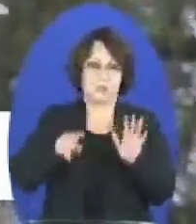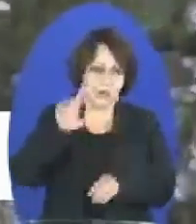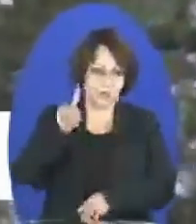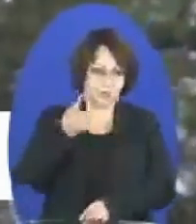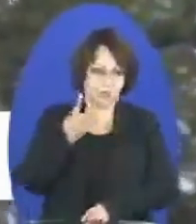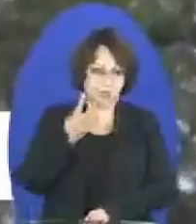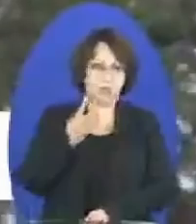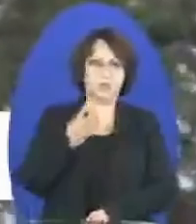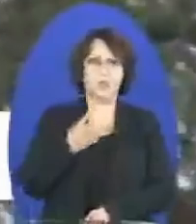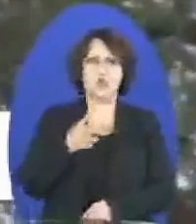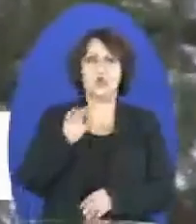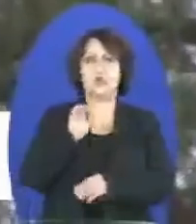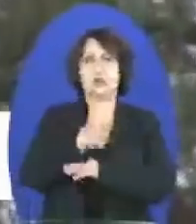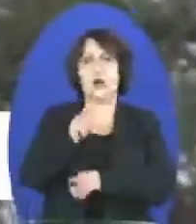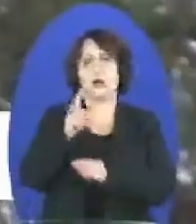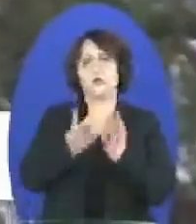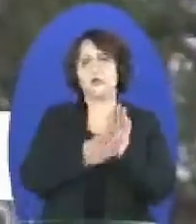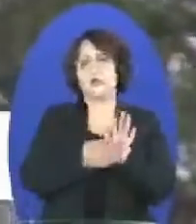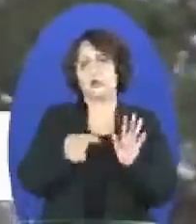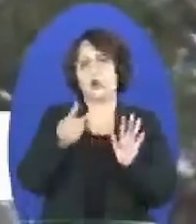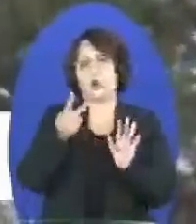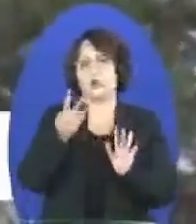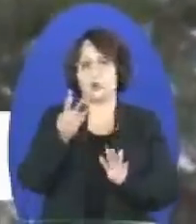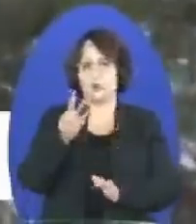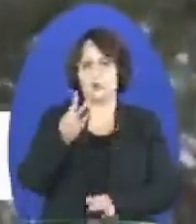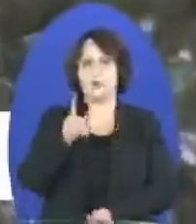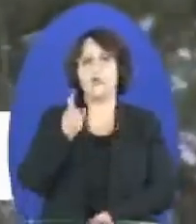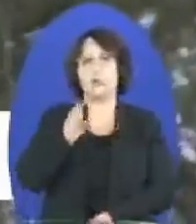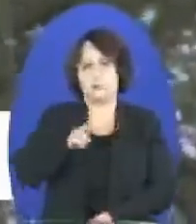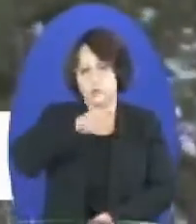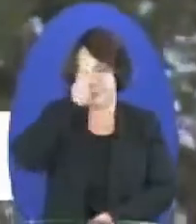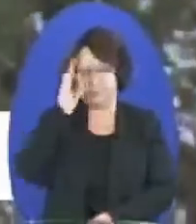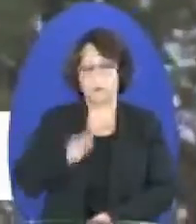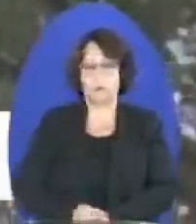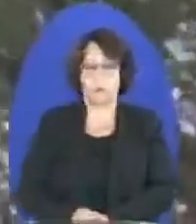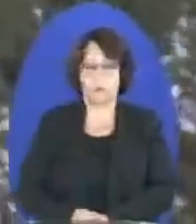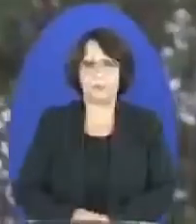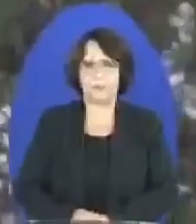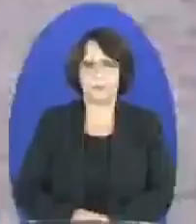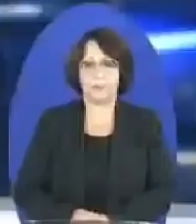өдөртөн 19-24 градусын дулаан байна.